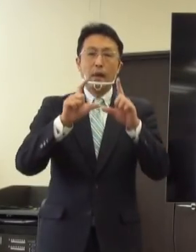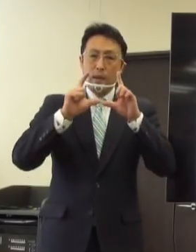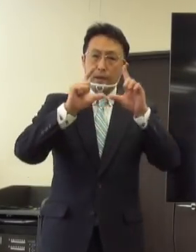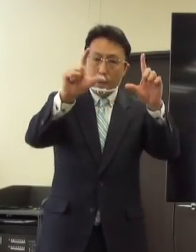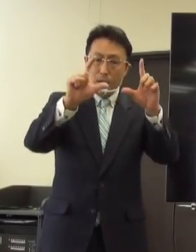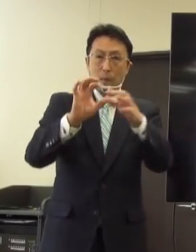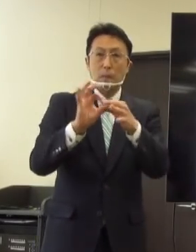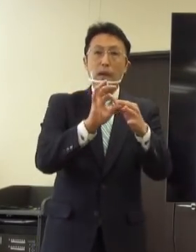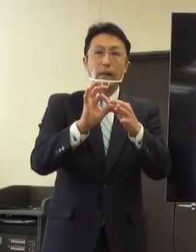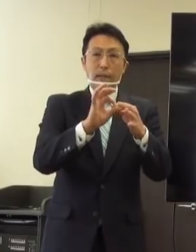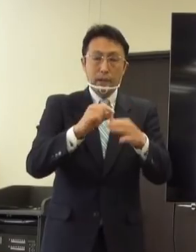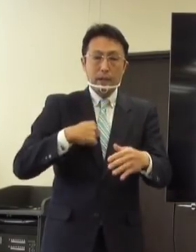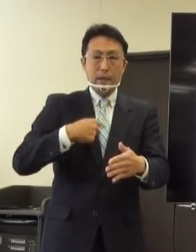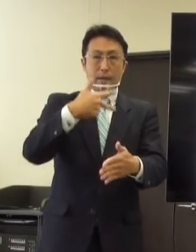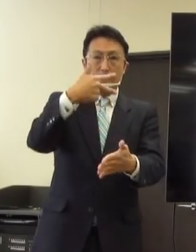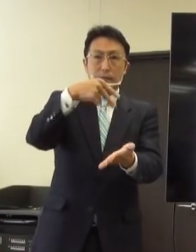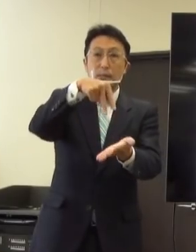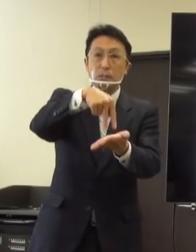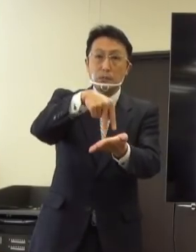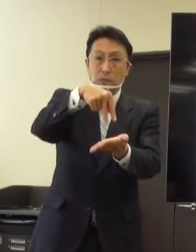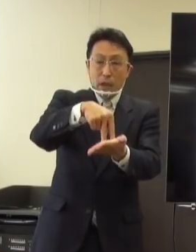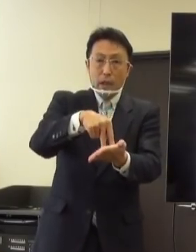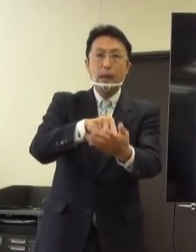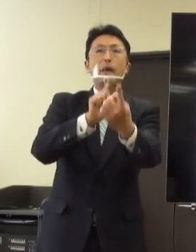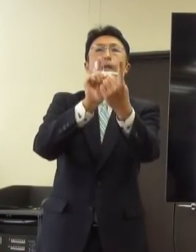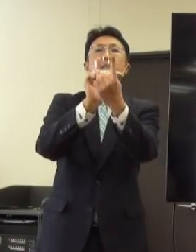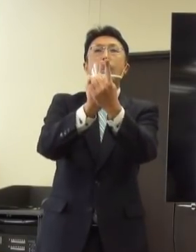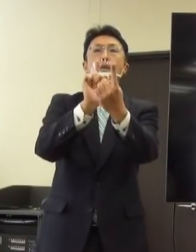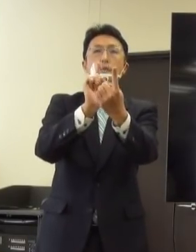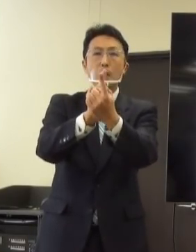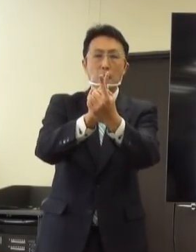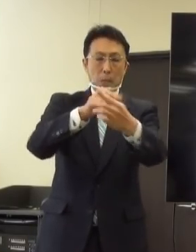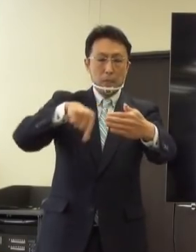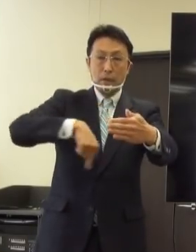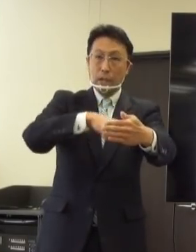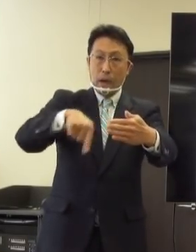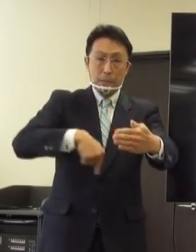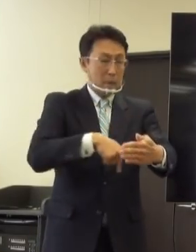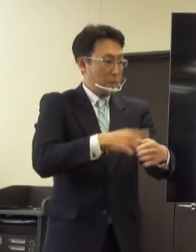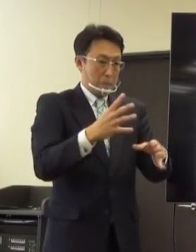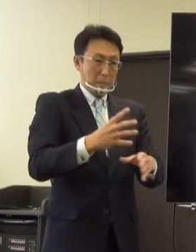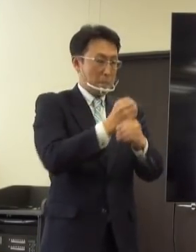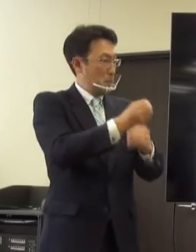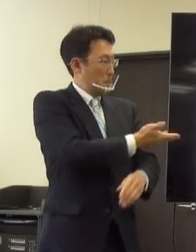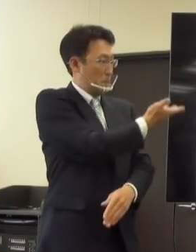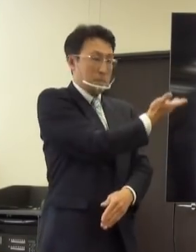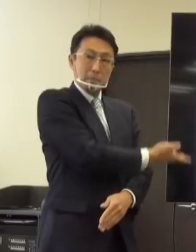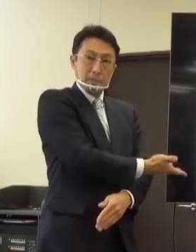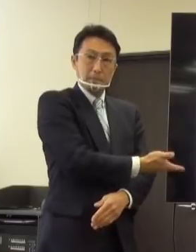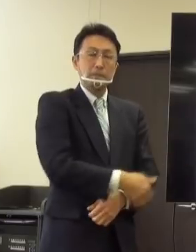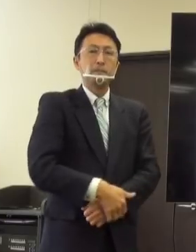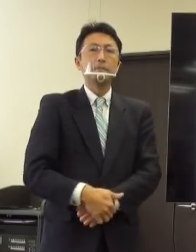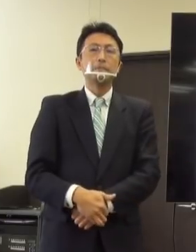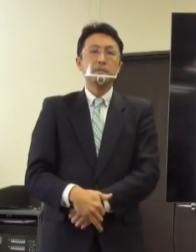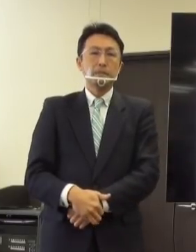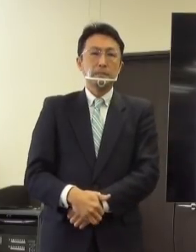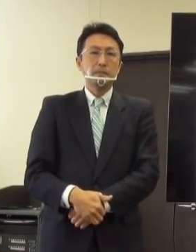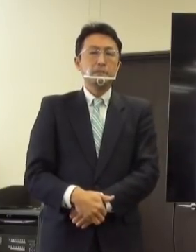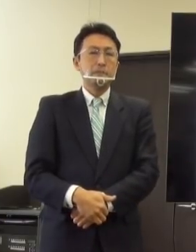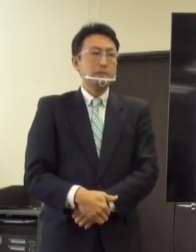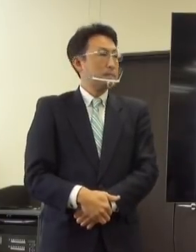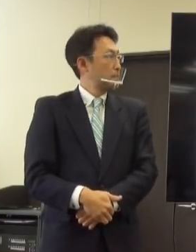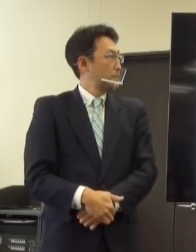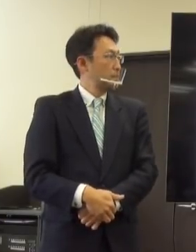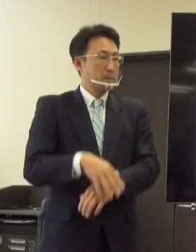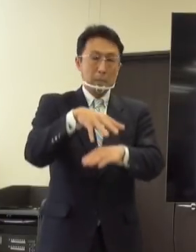として簡単にちょっと対応していくものをまとめさせていただきました。最優先で行わなければならないのは